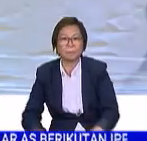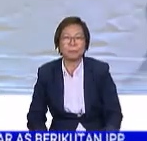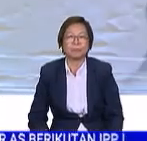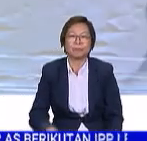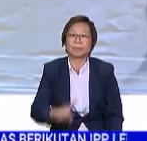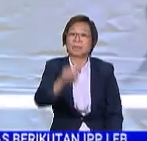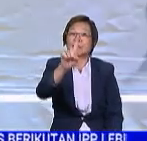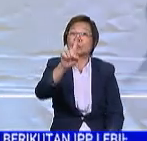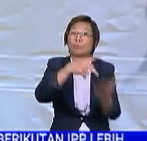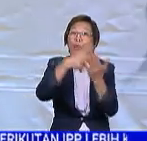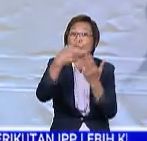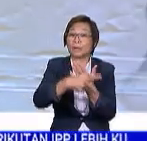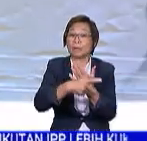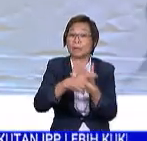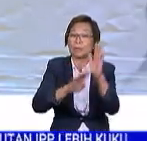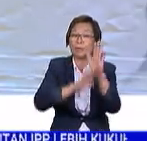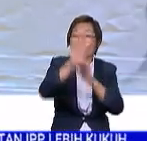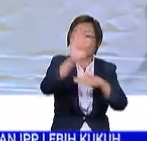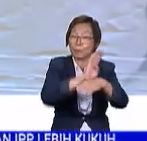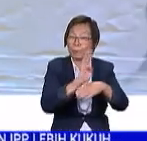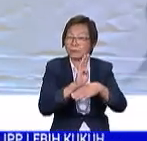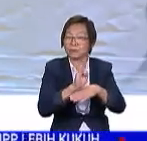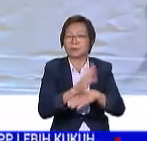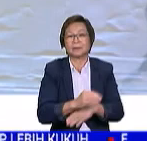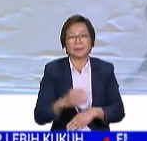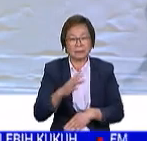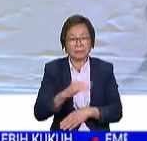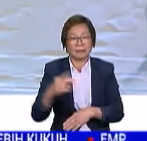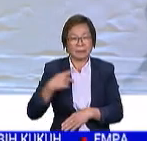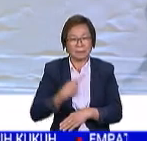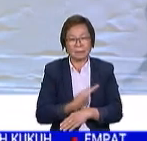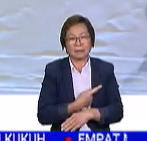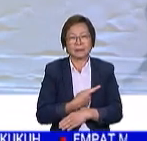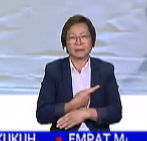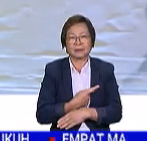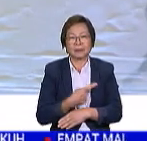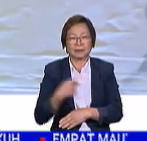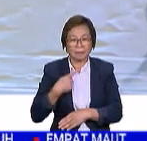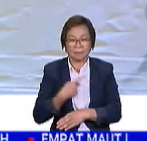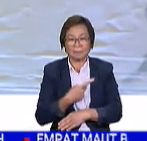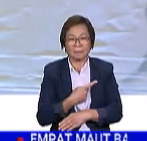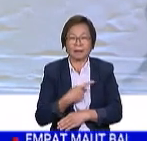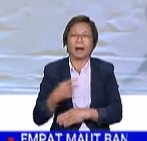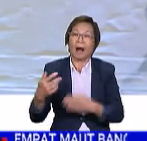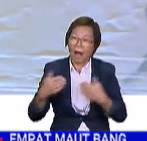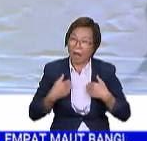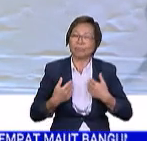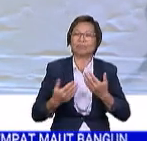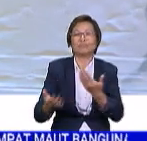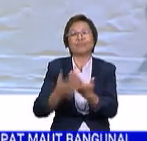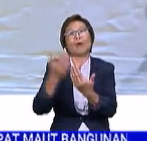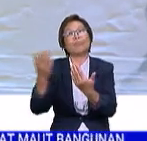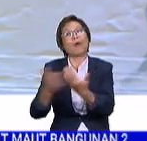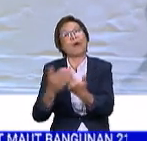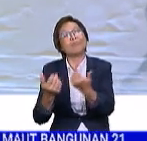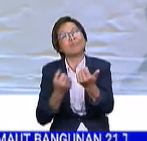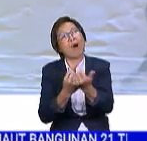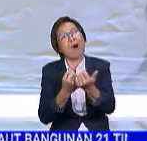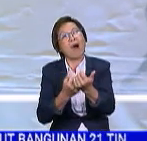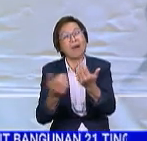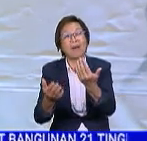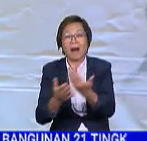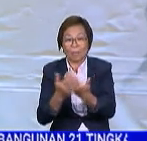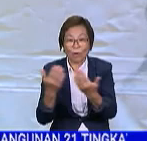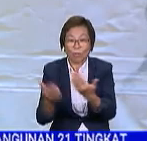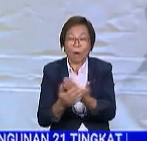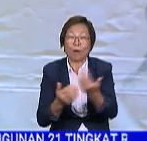Ini adalah salah satu program untuk pembangunan bisnes dan juga kita datang dengan kemudahan sokongan. Berarti usahawan yang